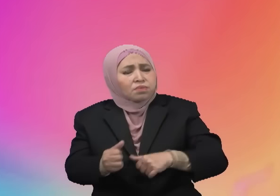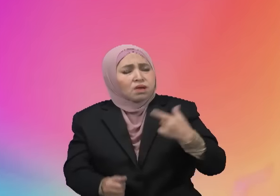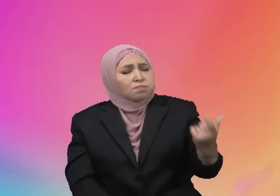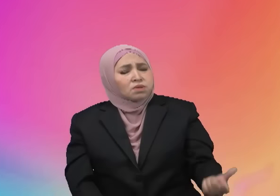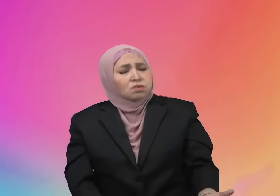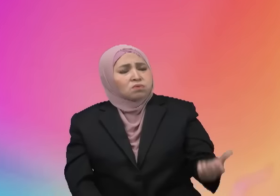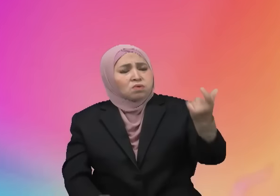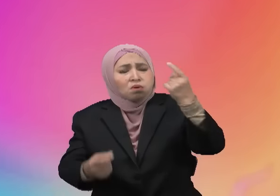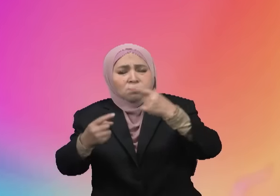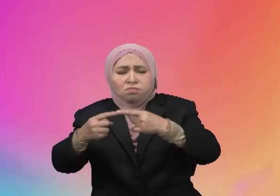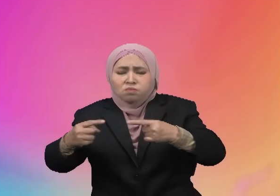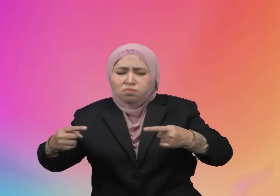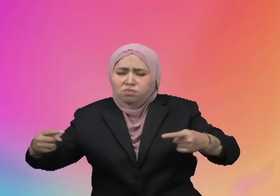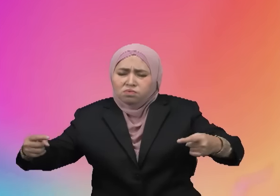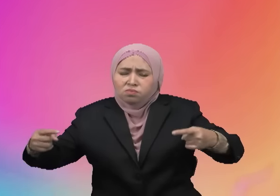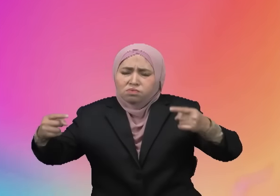نَبِيٍّ